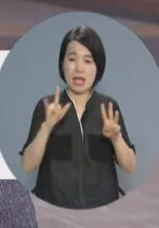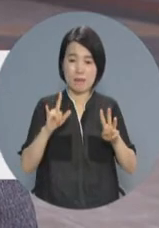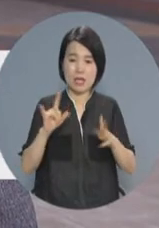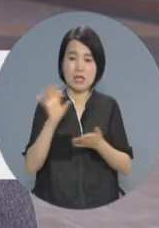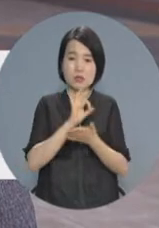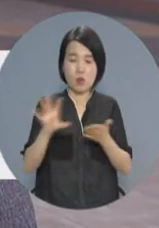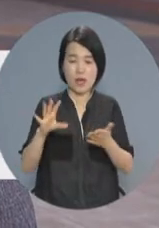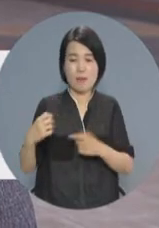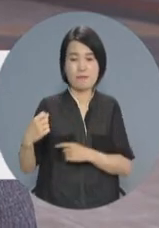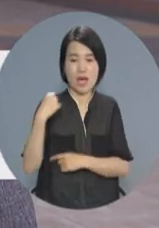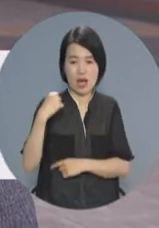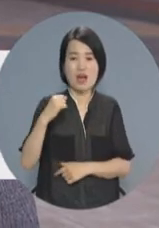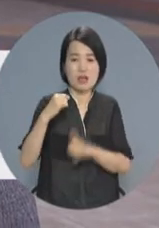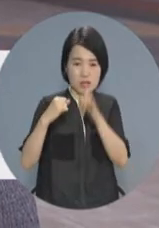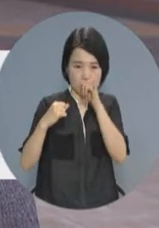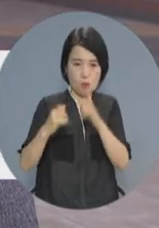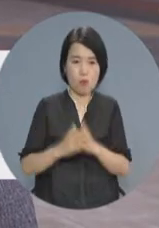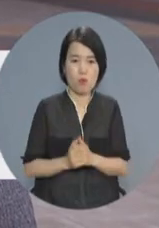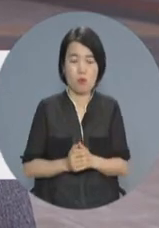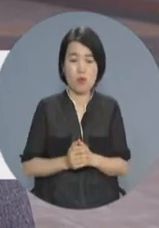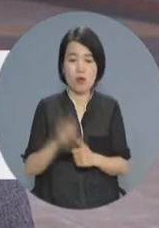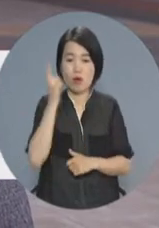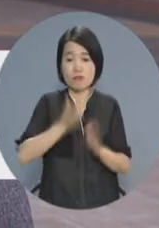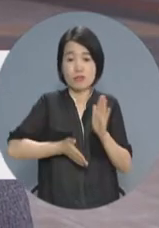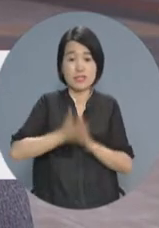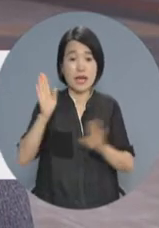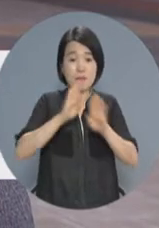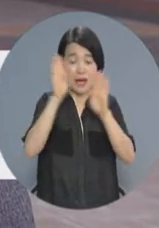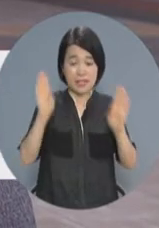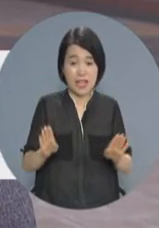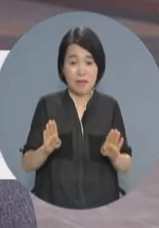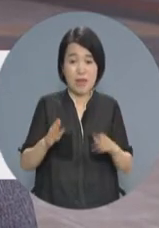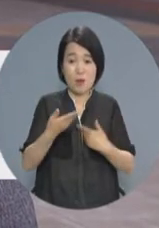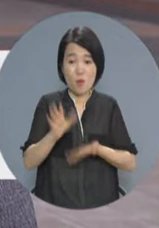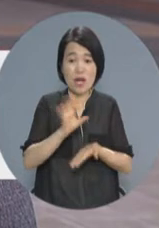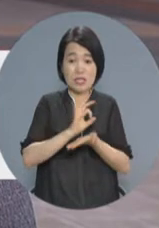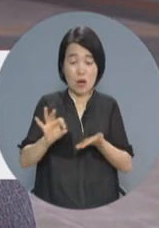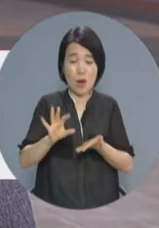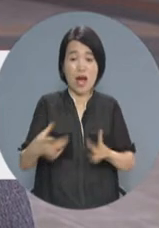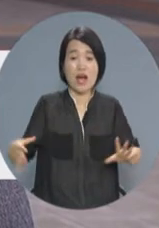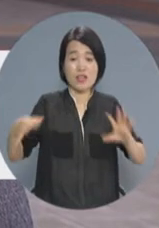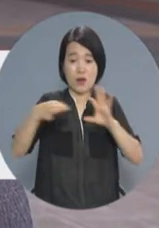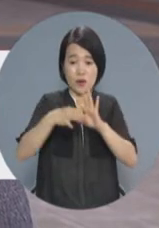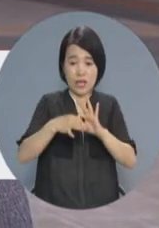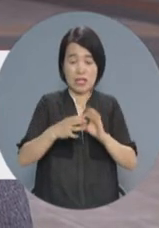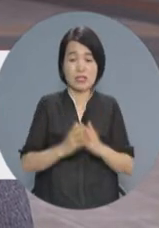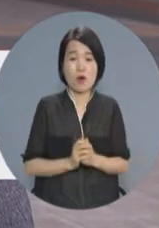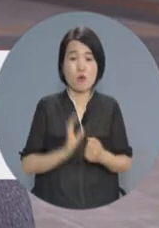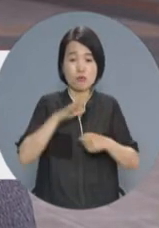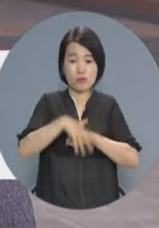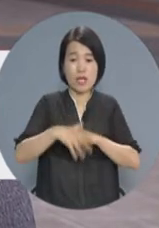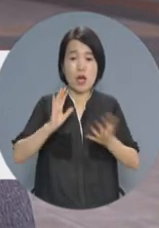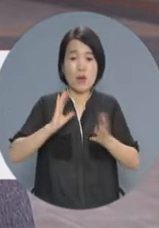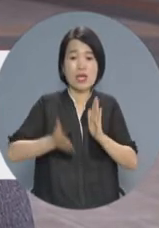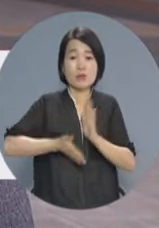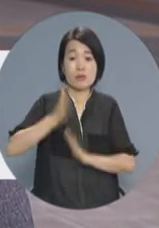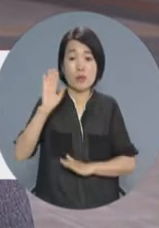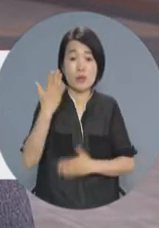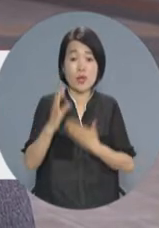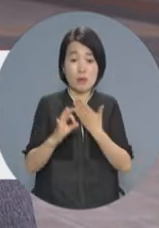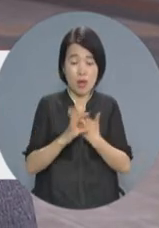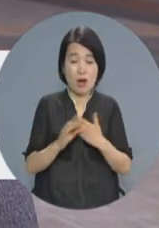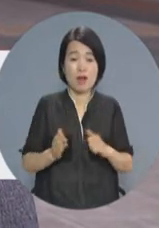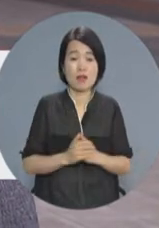정도의 소비를 있고 또 우리 시가 박람회 사후 활용과 연계해서 그 국제 회의 도시가 된다고